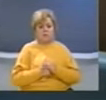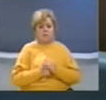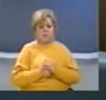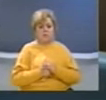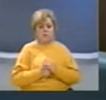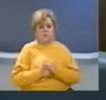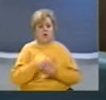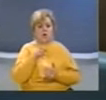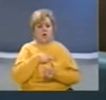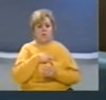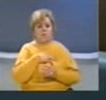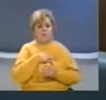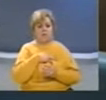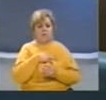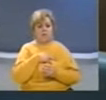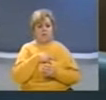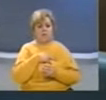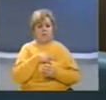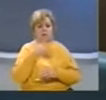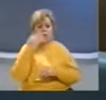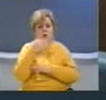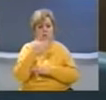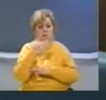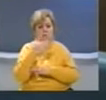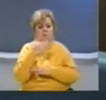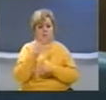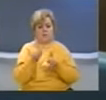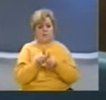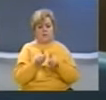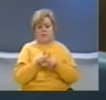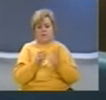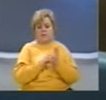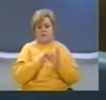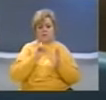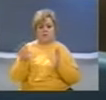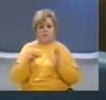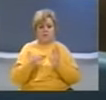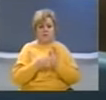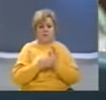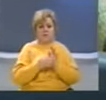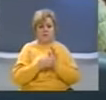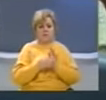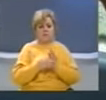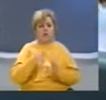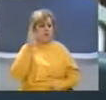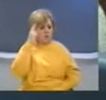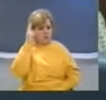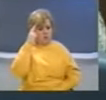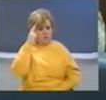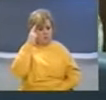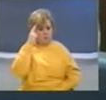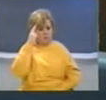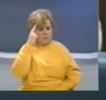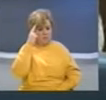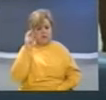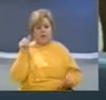disa kompetencat e bordeve të ndërmarrjeve publike, e natyrisht që të hiqet fare ai neni i famshëm që solli në keq